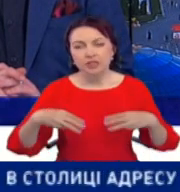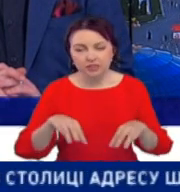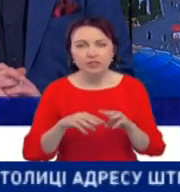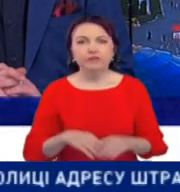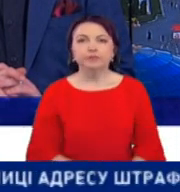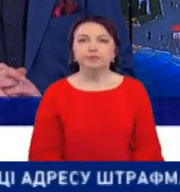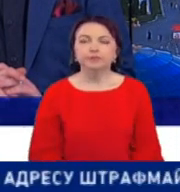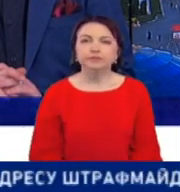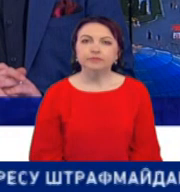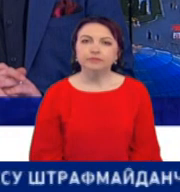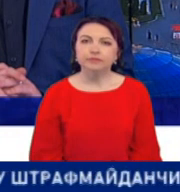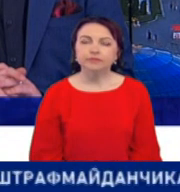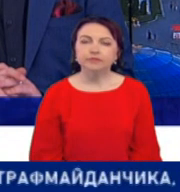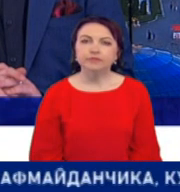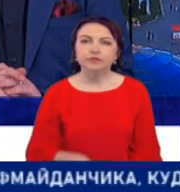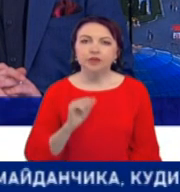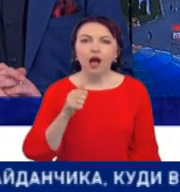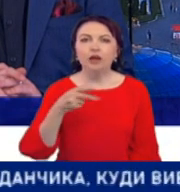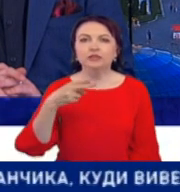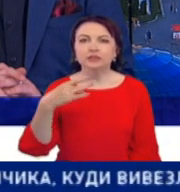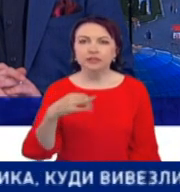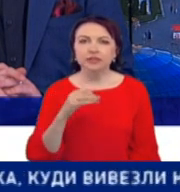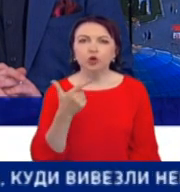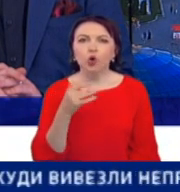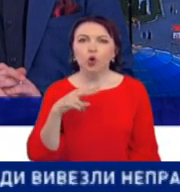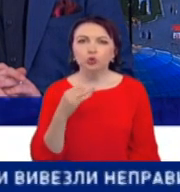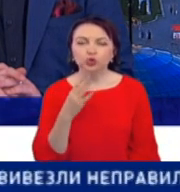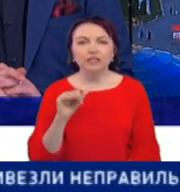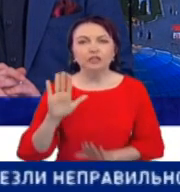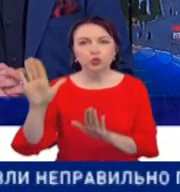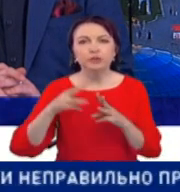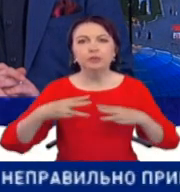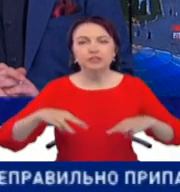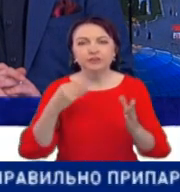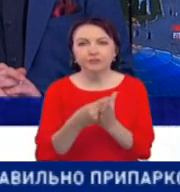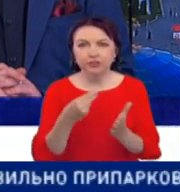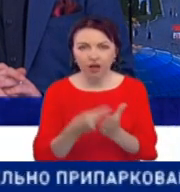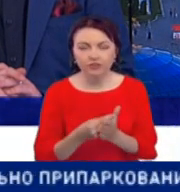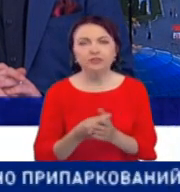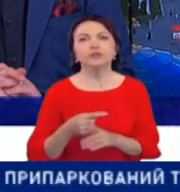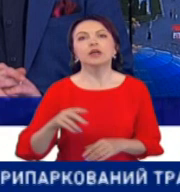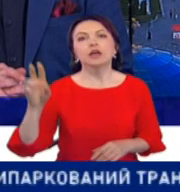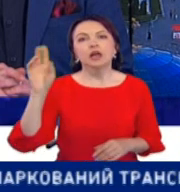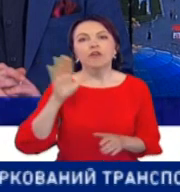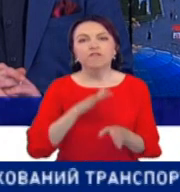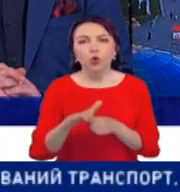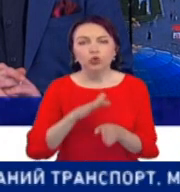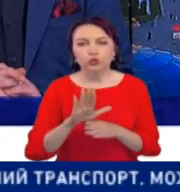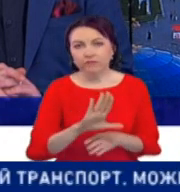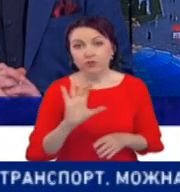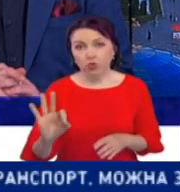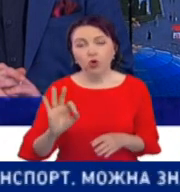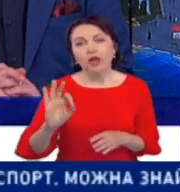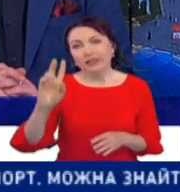інфраструктури України Андрій Галущак, заступник міністра фінансів Юрій Джибір, виконуючий обов'язки